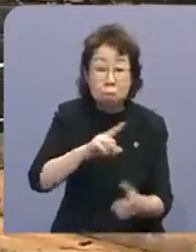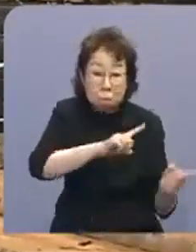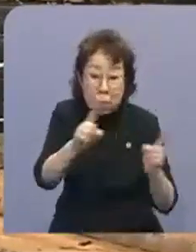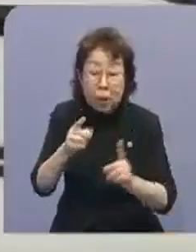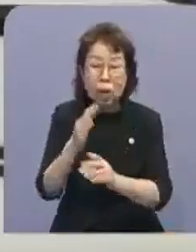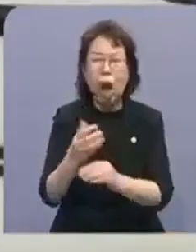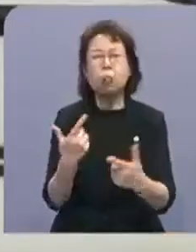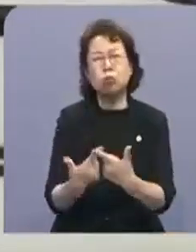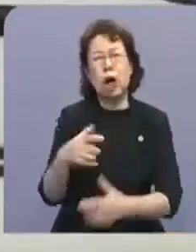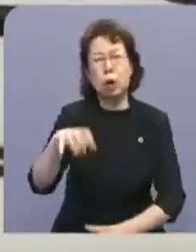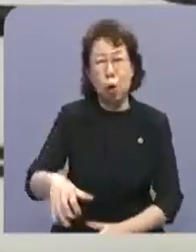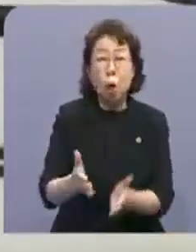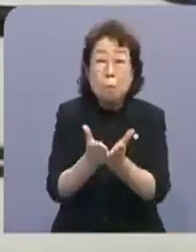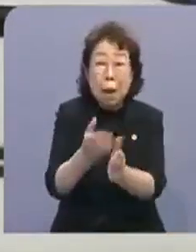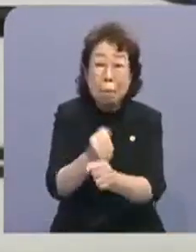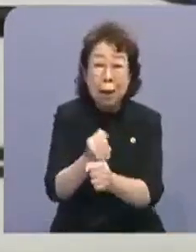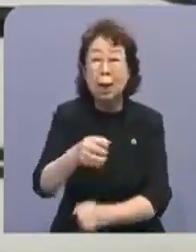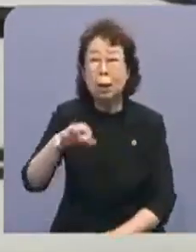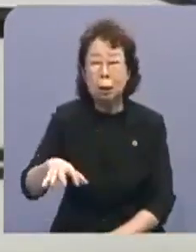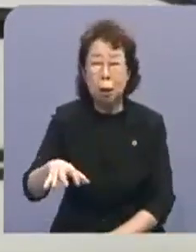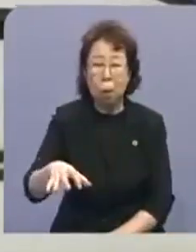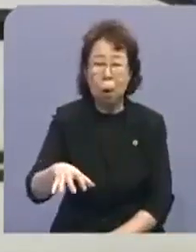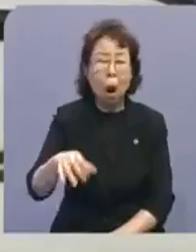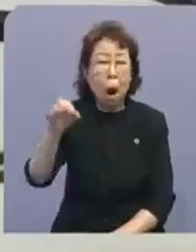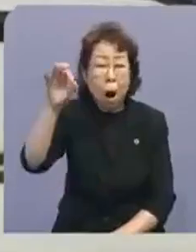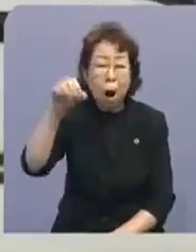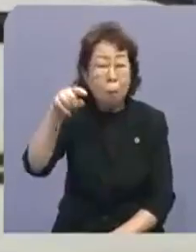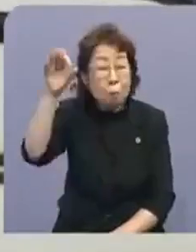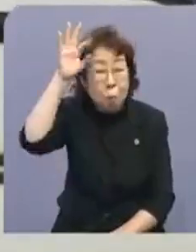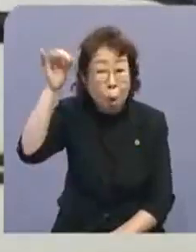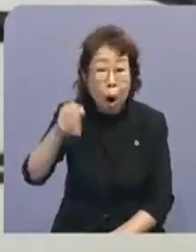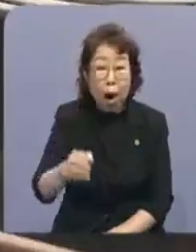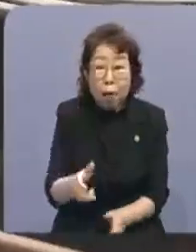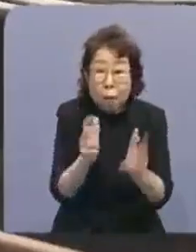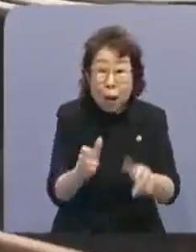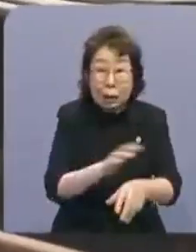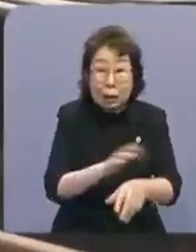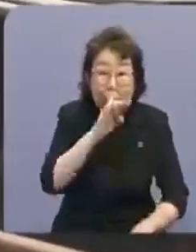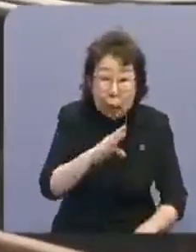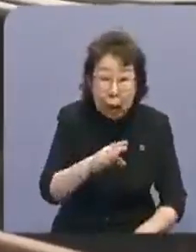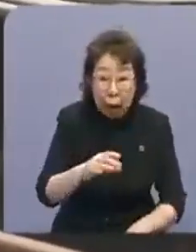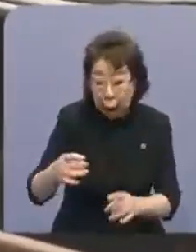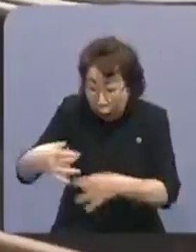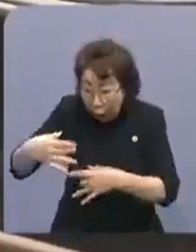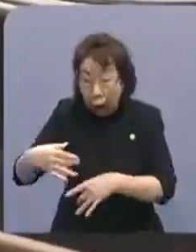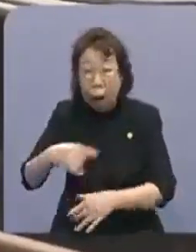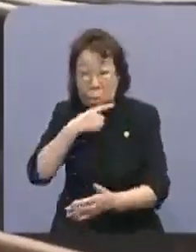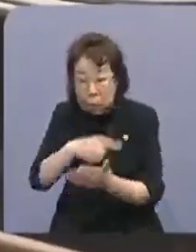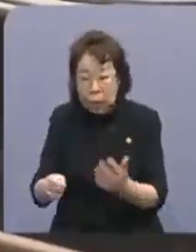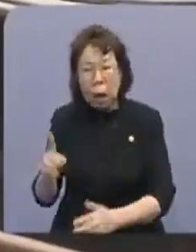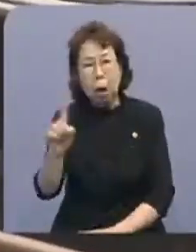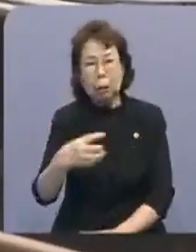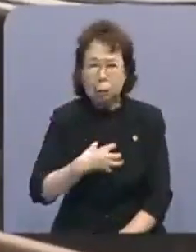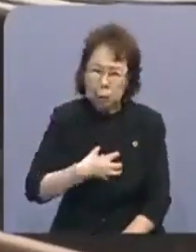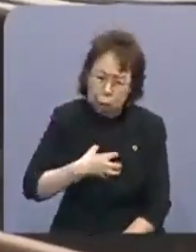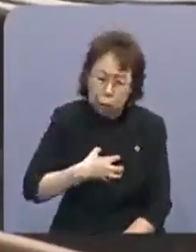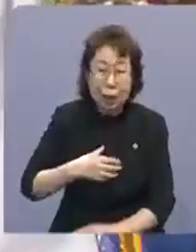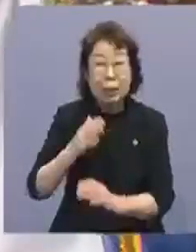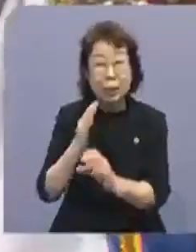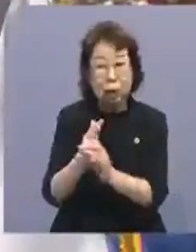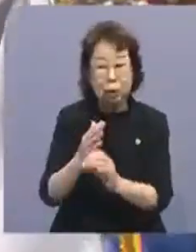오른 부산 지역 조선소들은 포스코 피해로 행여 선박 건조 일정에 여파가 생기지 않을까 예의주시하고